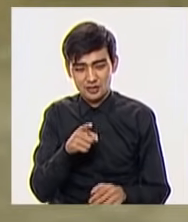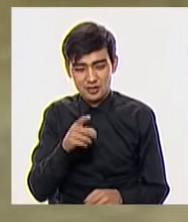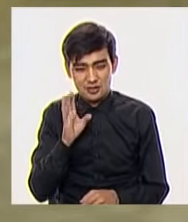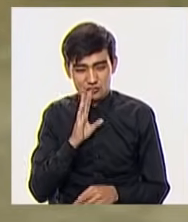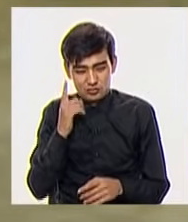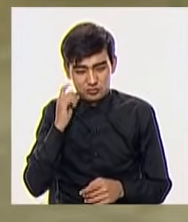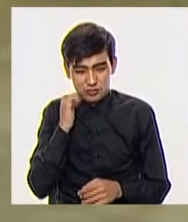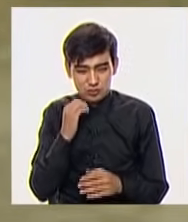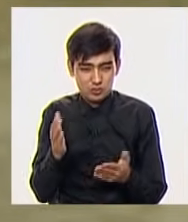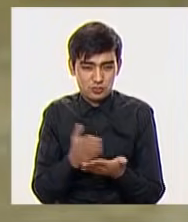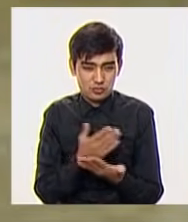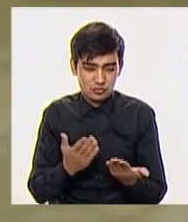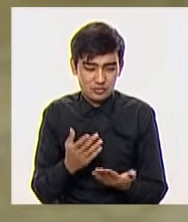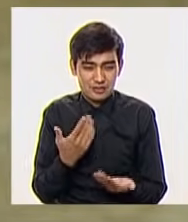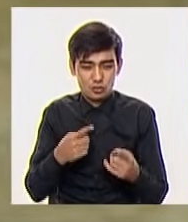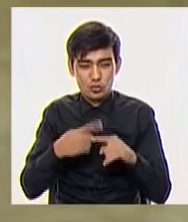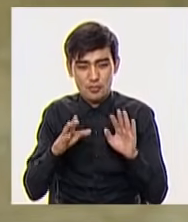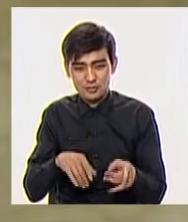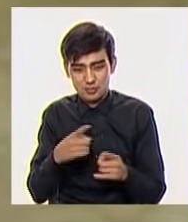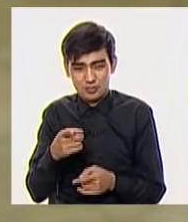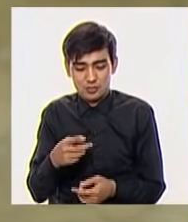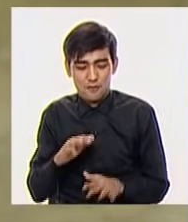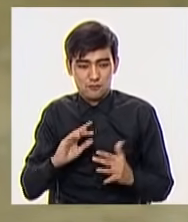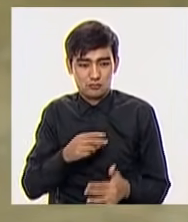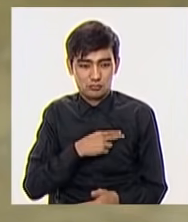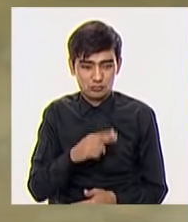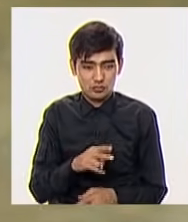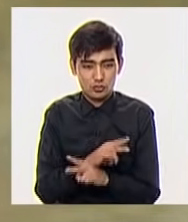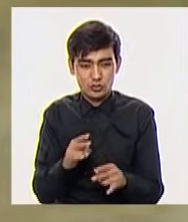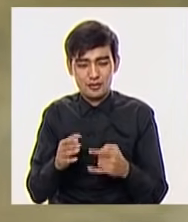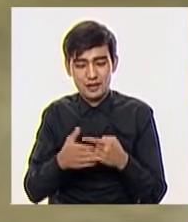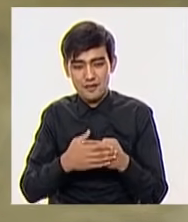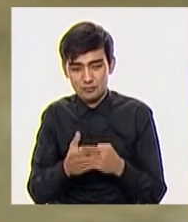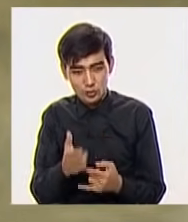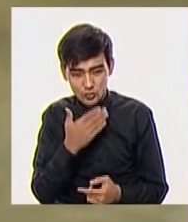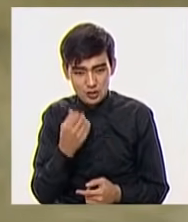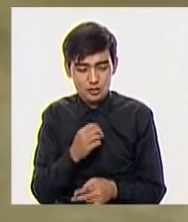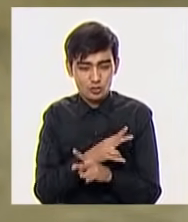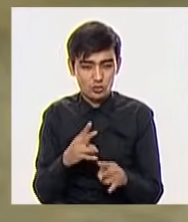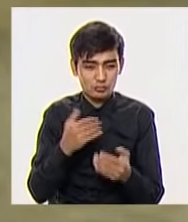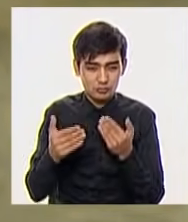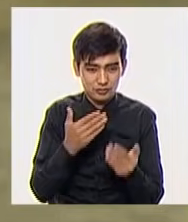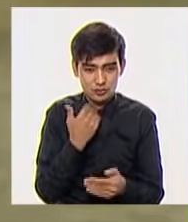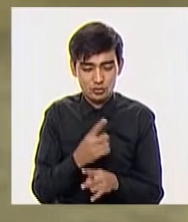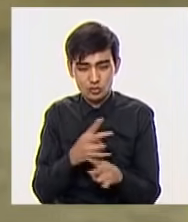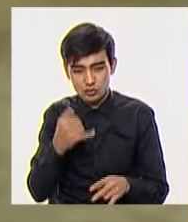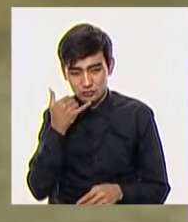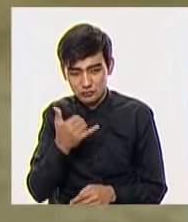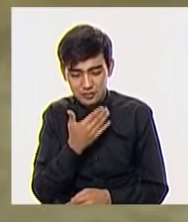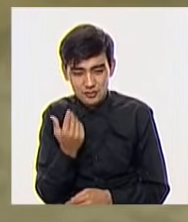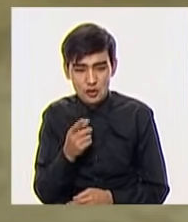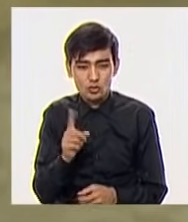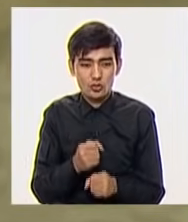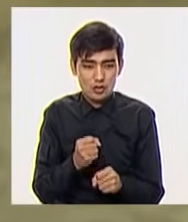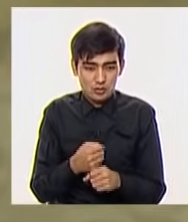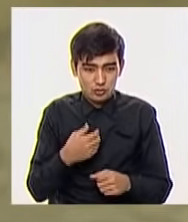өйткені өліп қалса да, үйінде жатса да біз білмейміз, ешкімге есігін ашпайды, ешкіммен сөйлеспейді, ешкім хабарласпайды. Ол не істеп